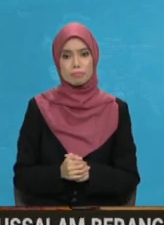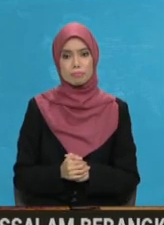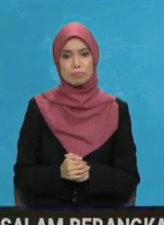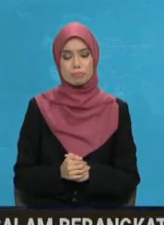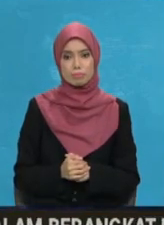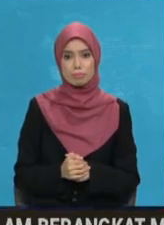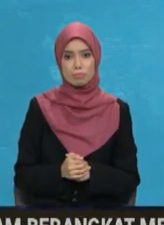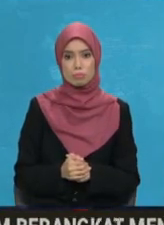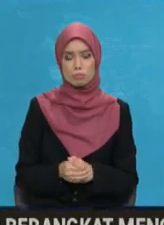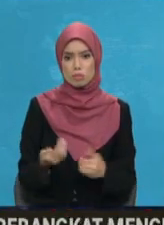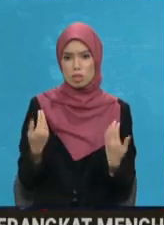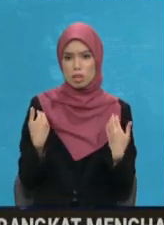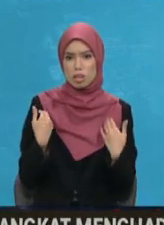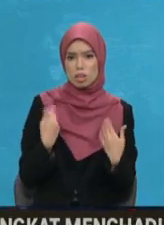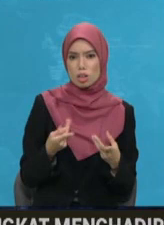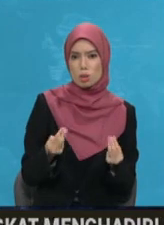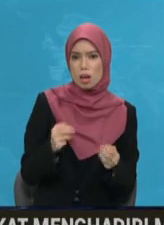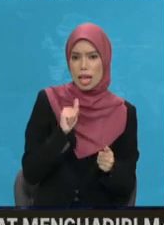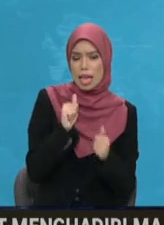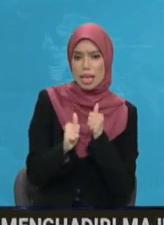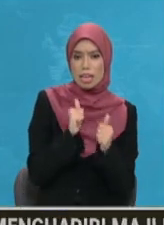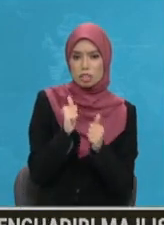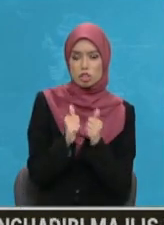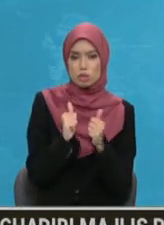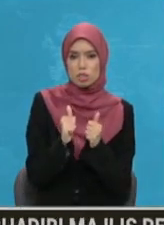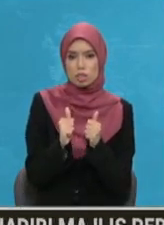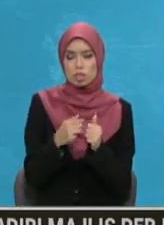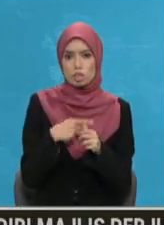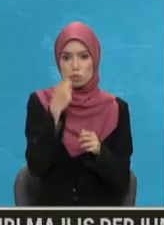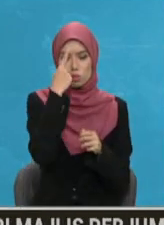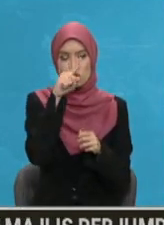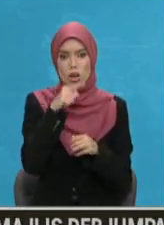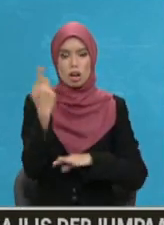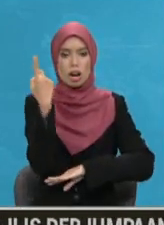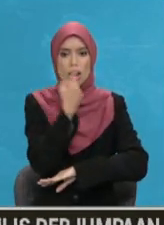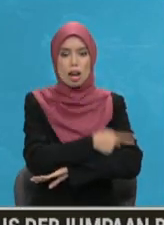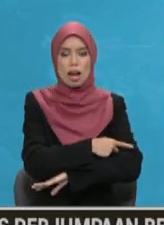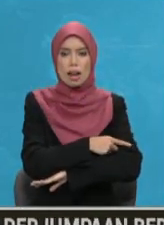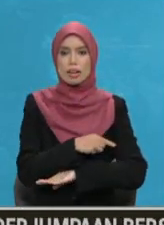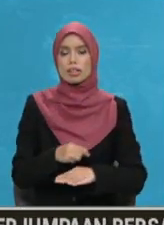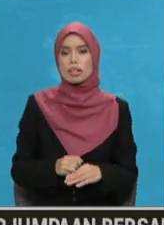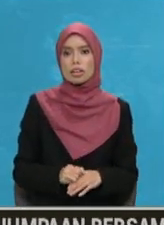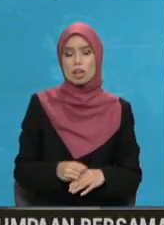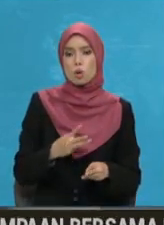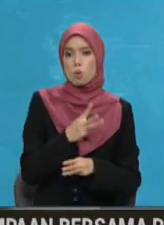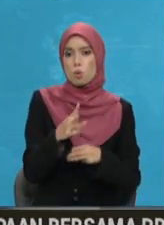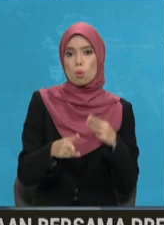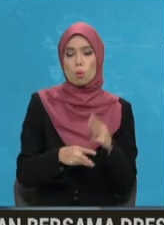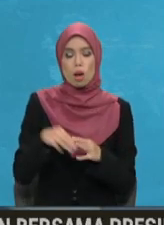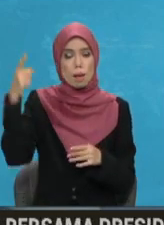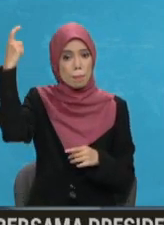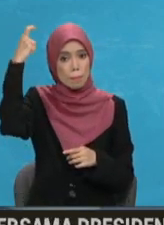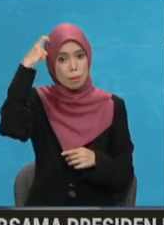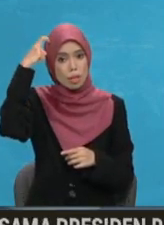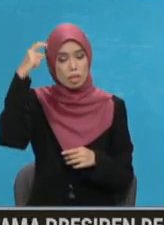pameran merupakan salah satu dari Activity yang diupayakan sempurna sambutan hari kesehatan mental sedunia tahun ini yang